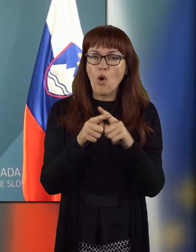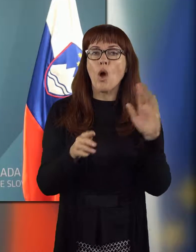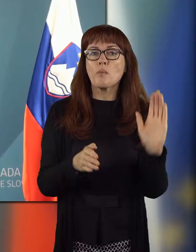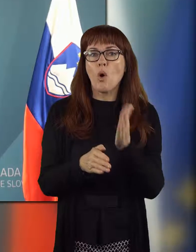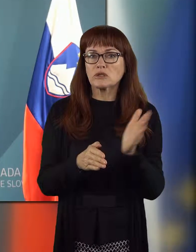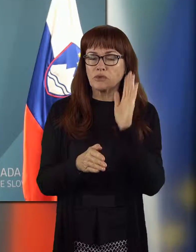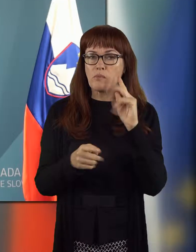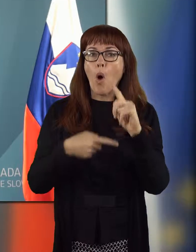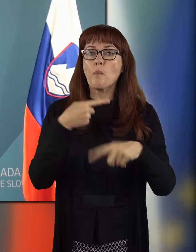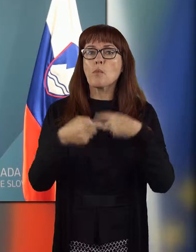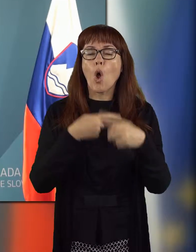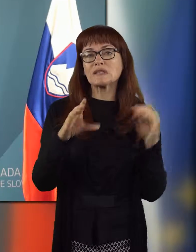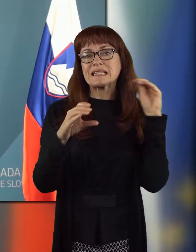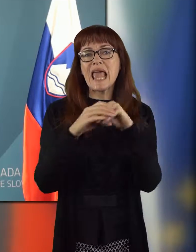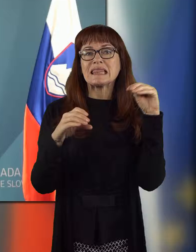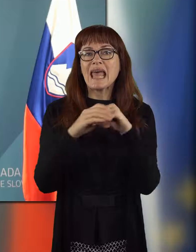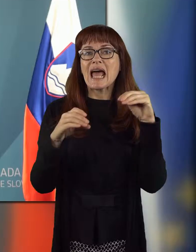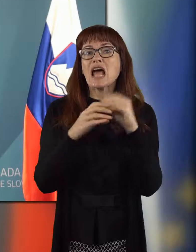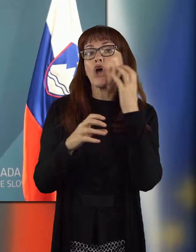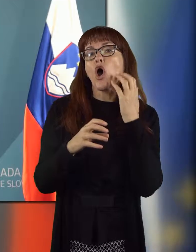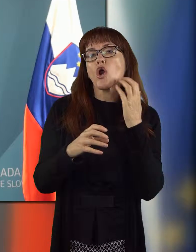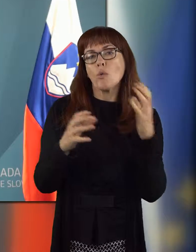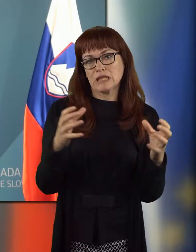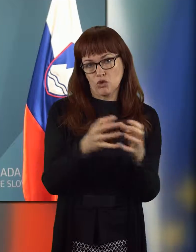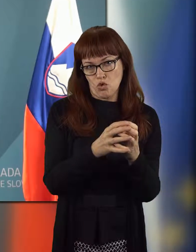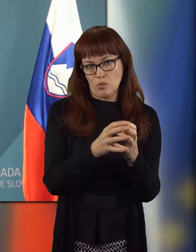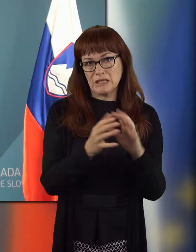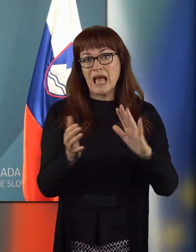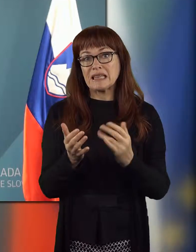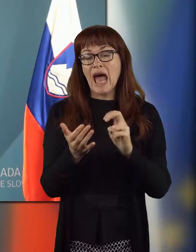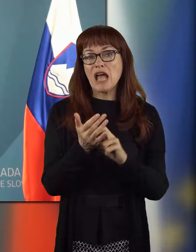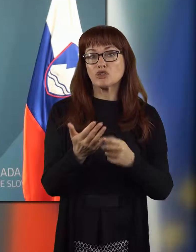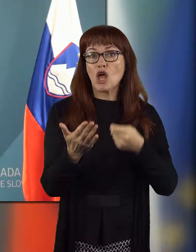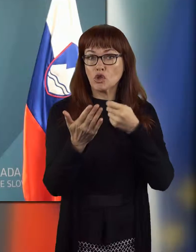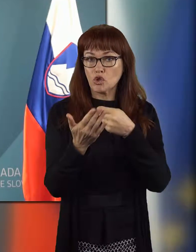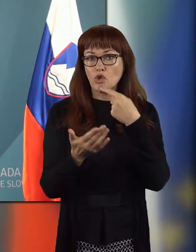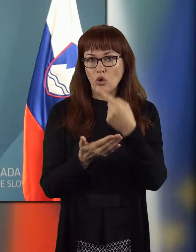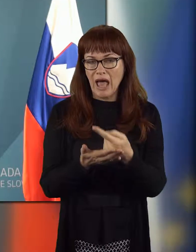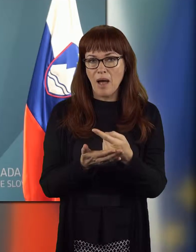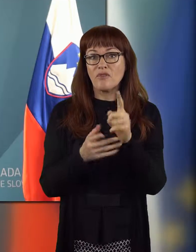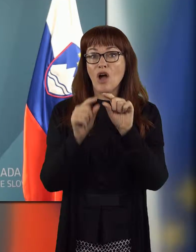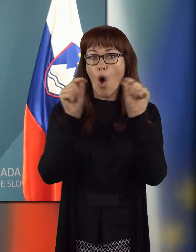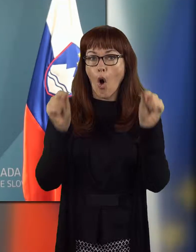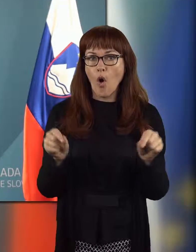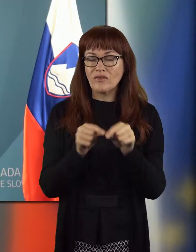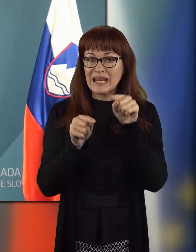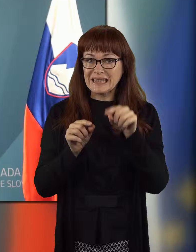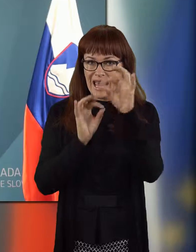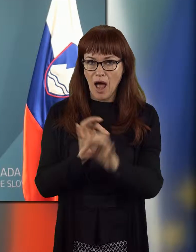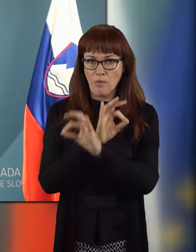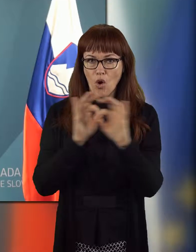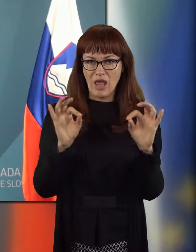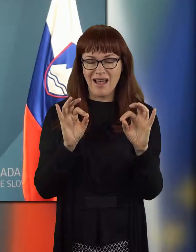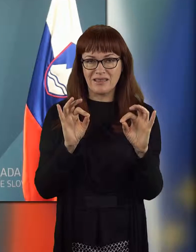tudi pospešilo proces integracije romske skupnosti. Naj še dodam, da bo v okviru